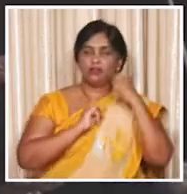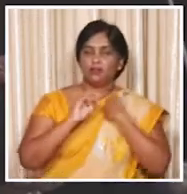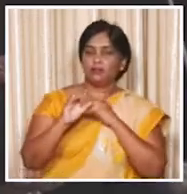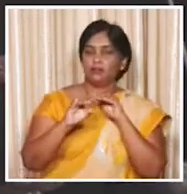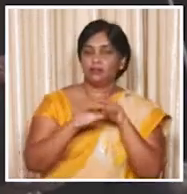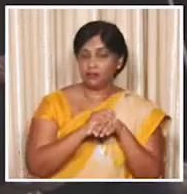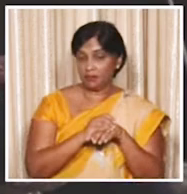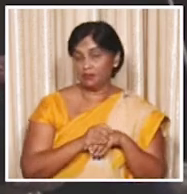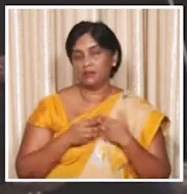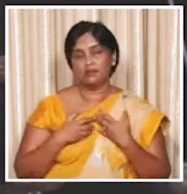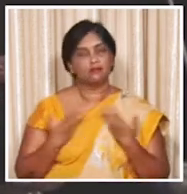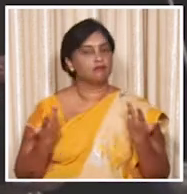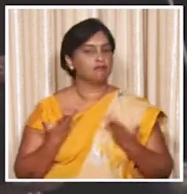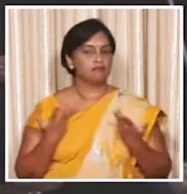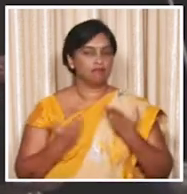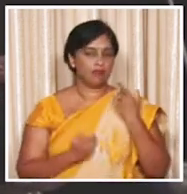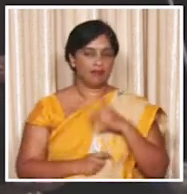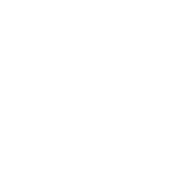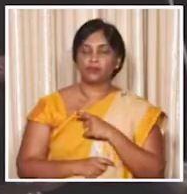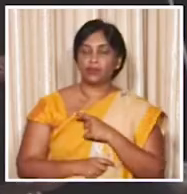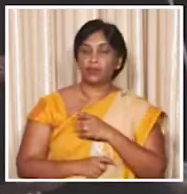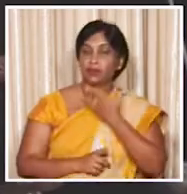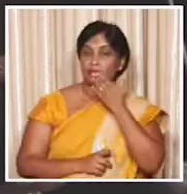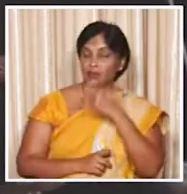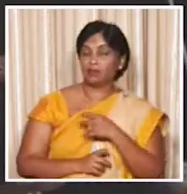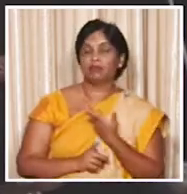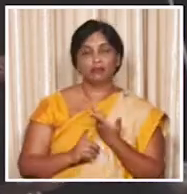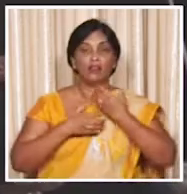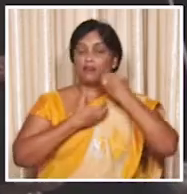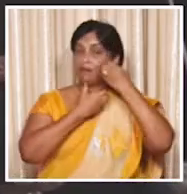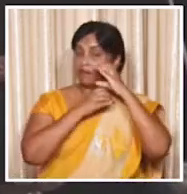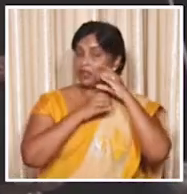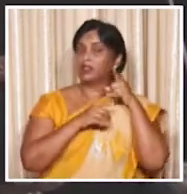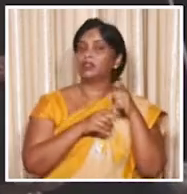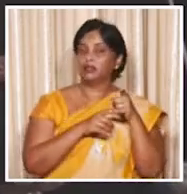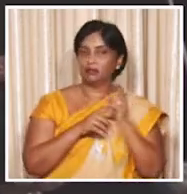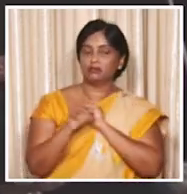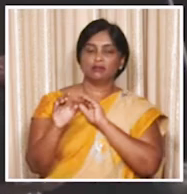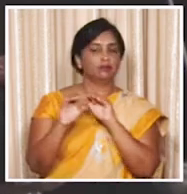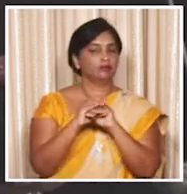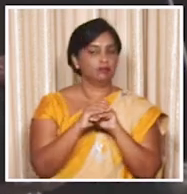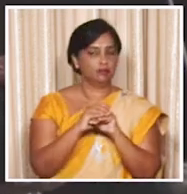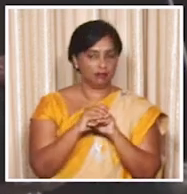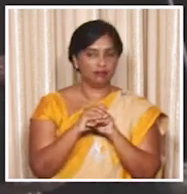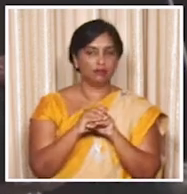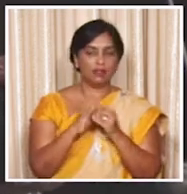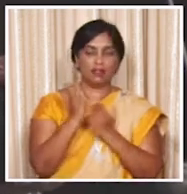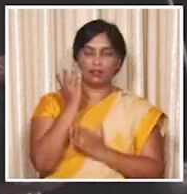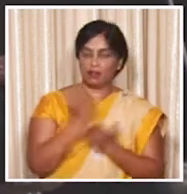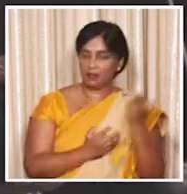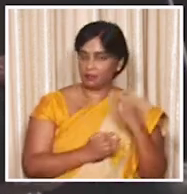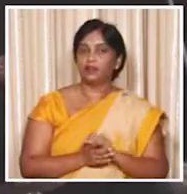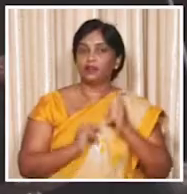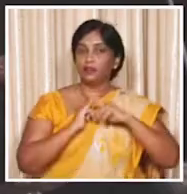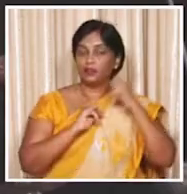உரிய தகமைகளை கொண்டிருந்ததால் தேசிய கல்வியியல் கல்லூரி அனுமதிக்காக விண்ணப்பித்த போதும் பல்கலைக்கழக கற்கனறிக்கான பதிவுகளை மேற்கொண்டுள்ளார் என்ற